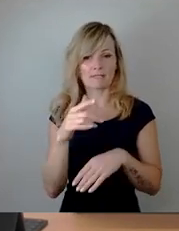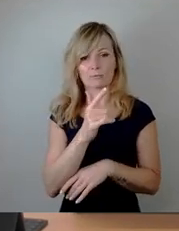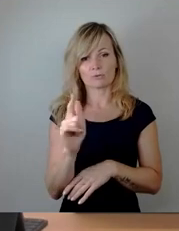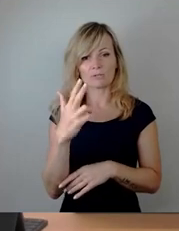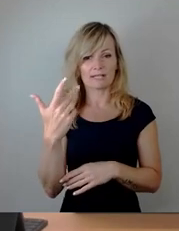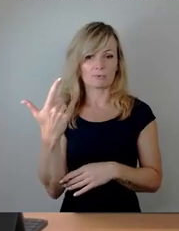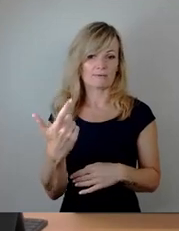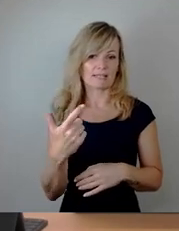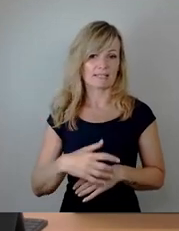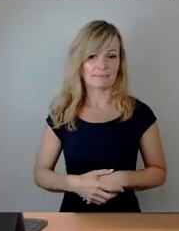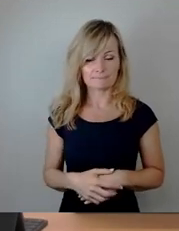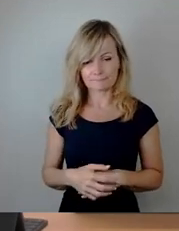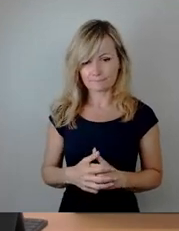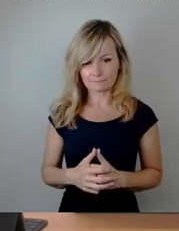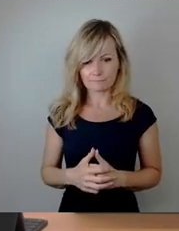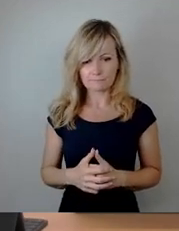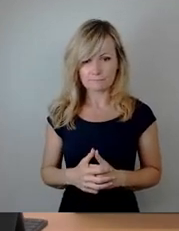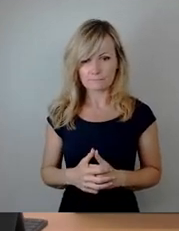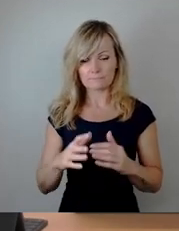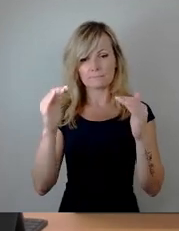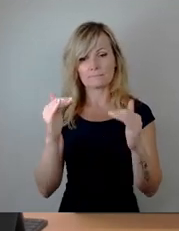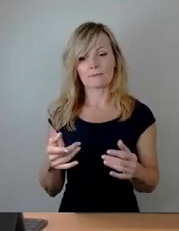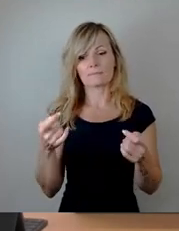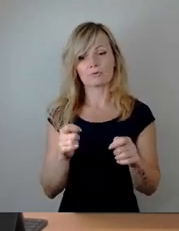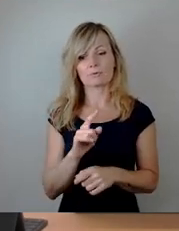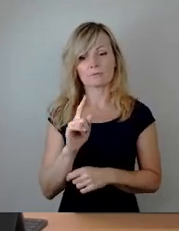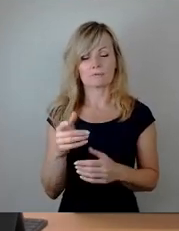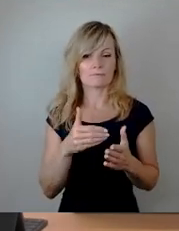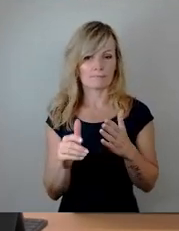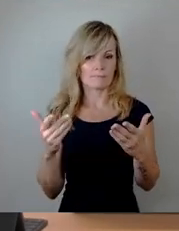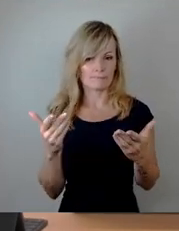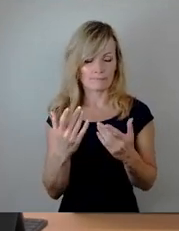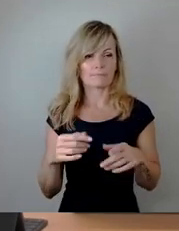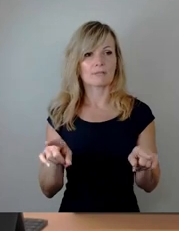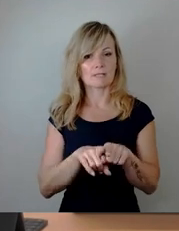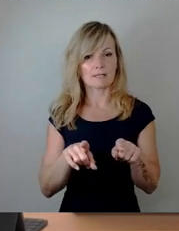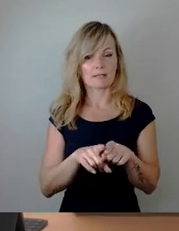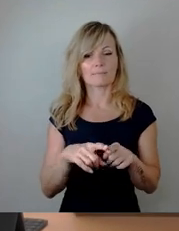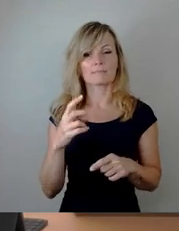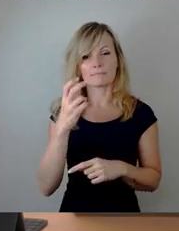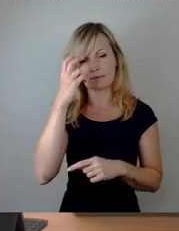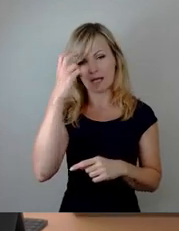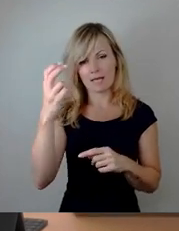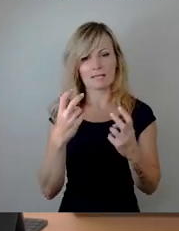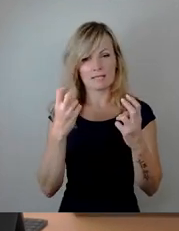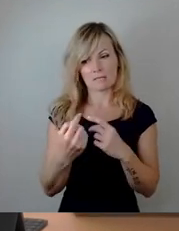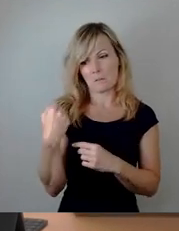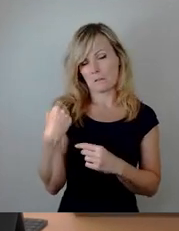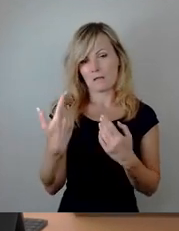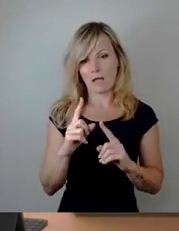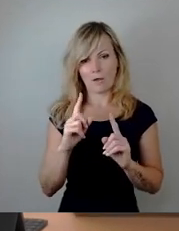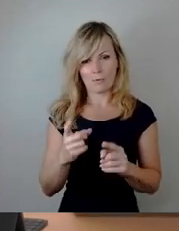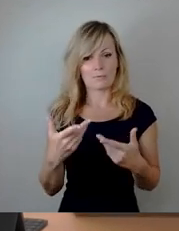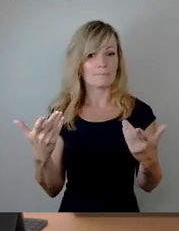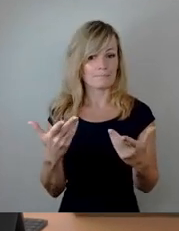zu. Ein weiterer Beschluss ist an derselbigen Ratssitzung erfolgt, der wie folgt lautet.